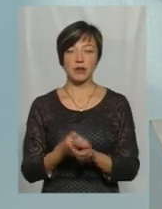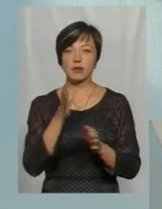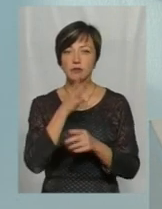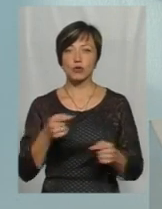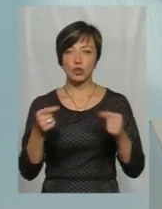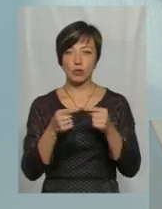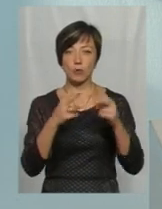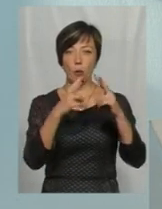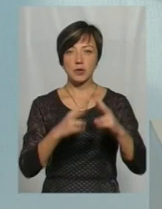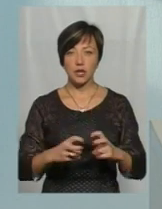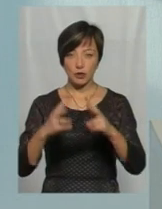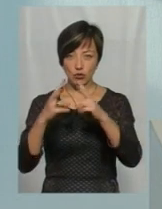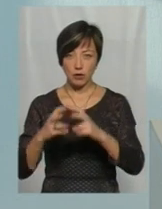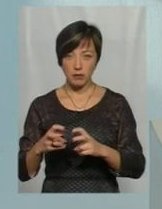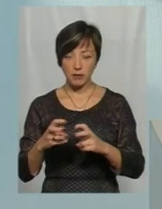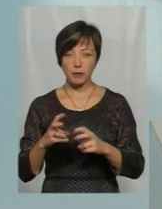своєчасно обстежуємо,